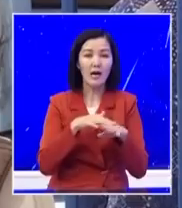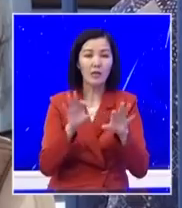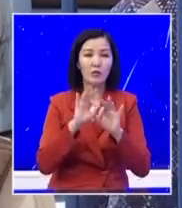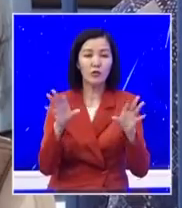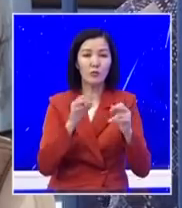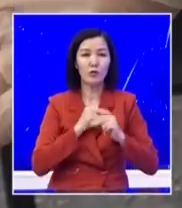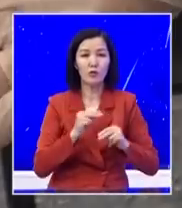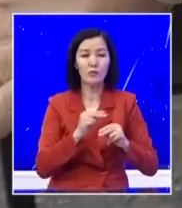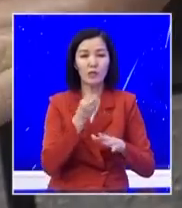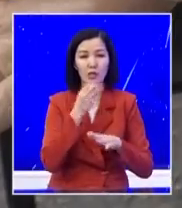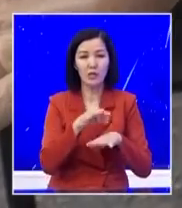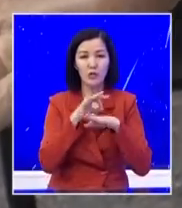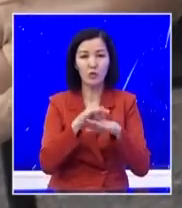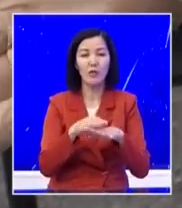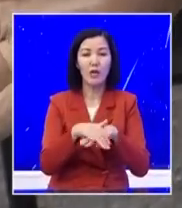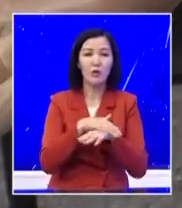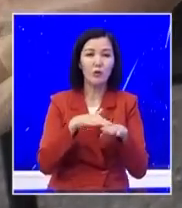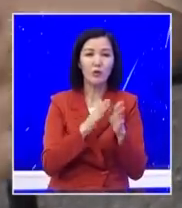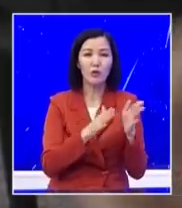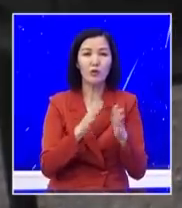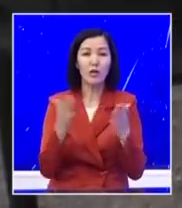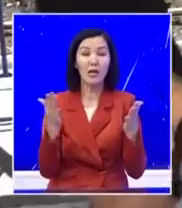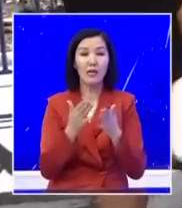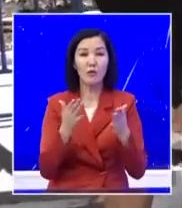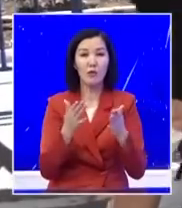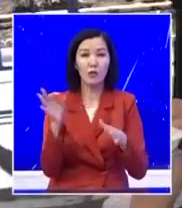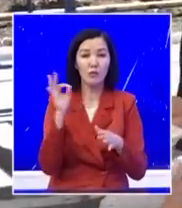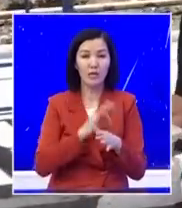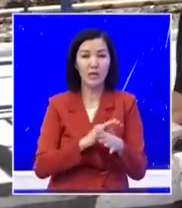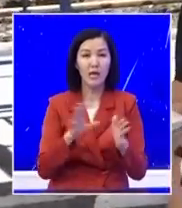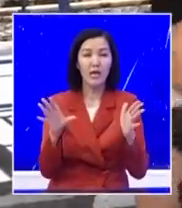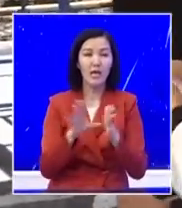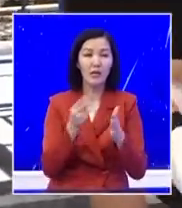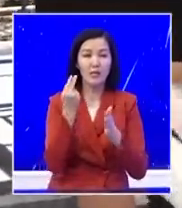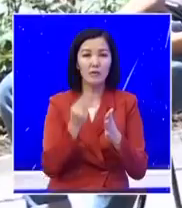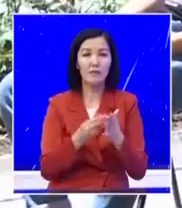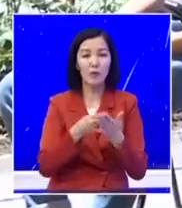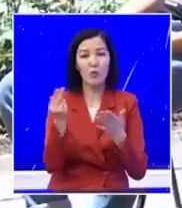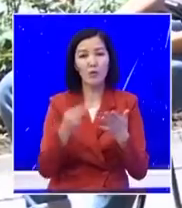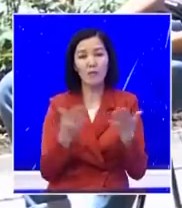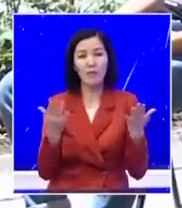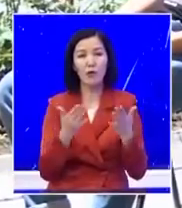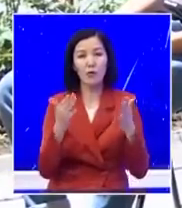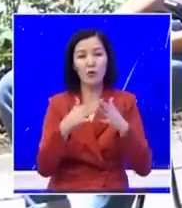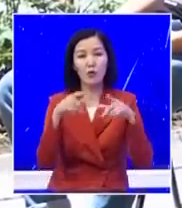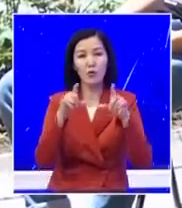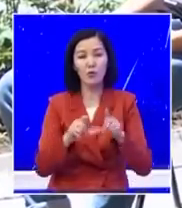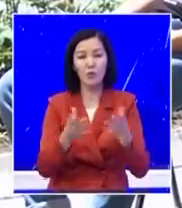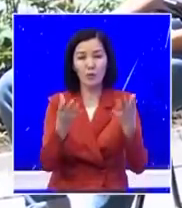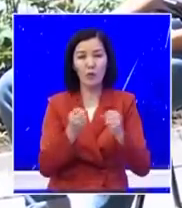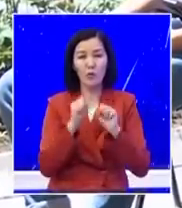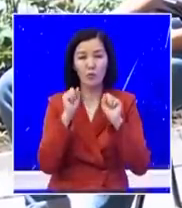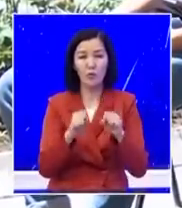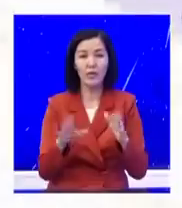түсіндірме жұмыстары қарқынды жүргізіліп жатыр. Тұрғындарға жүйені қалай қолдану керек, электронды цифрлық қолтаңбаға үйден